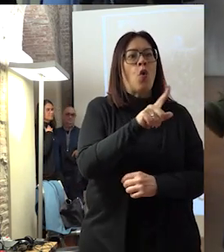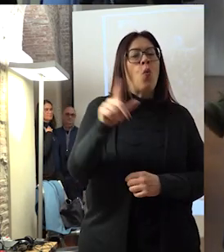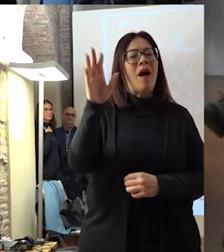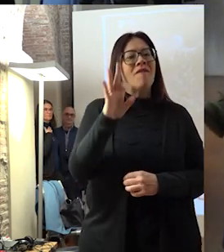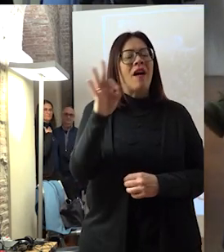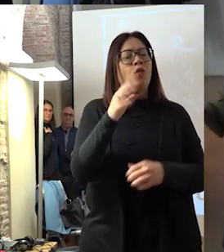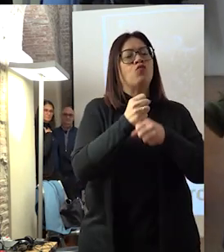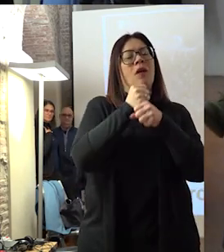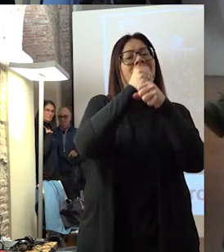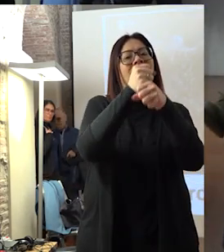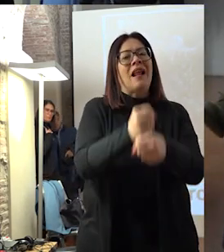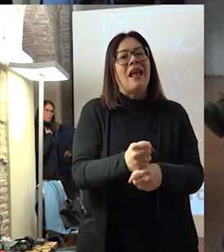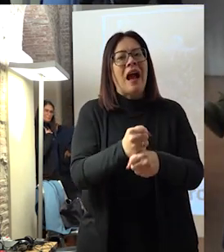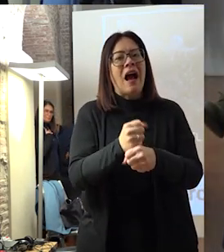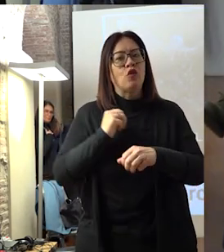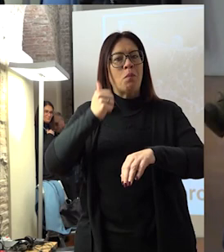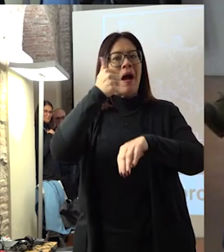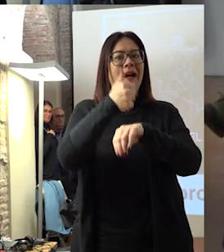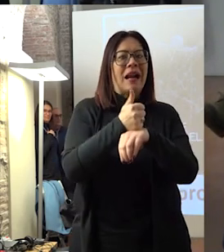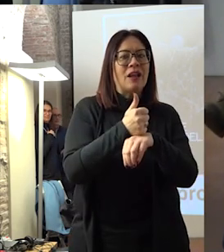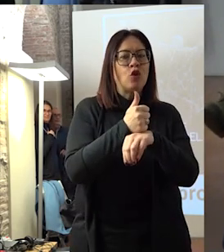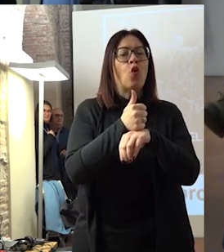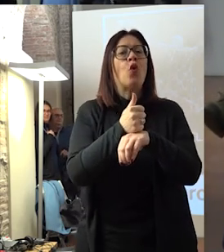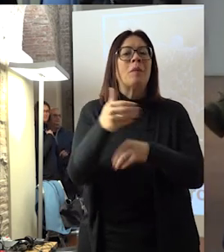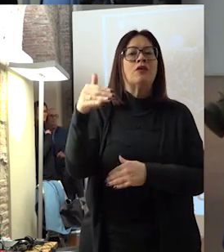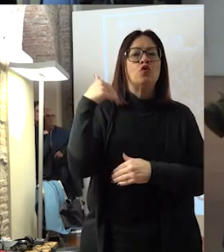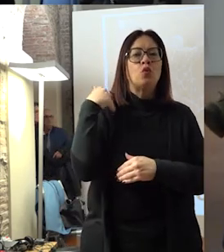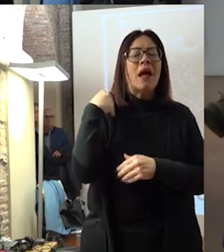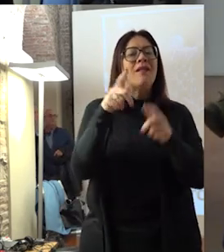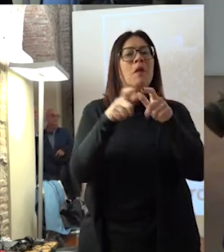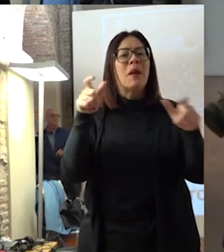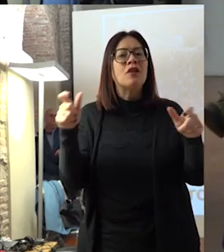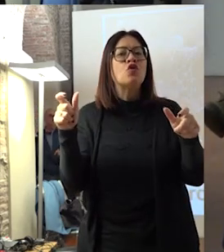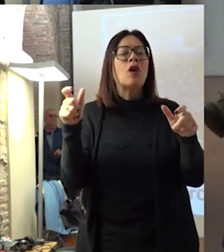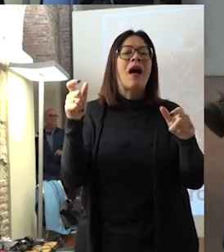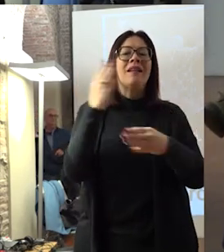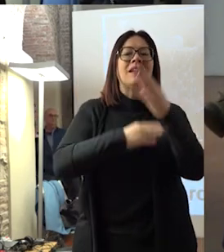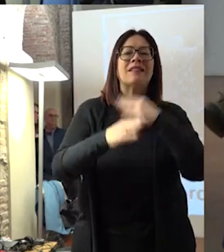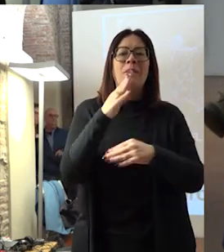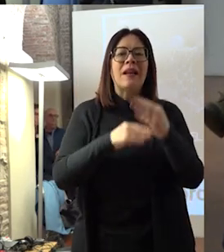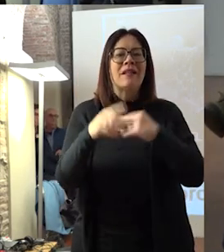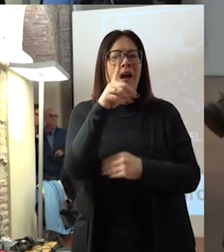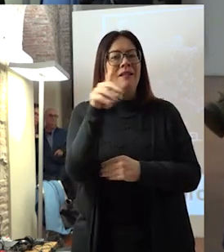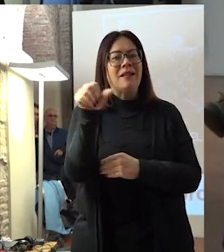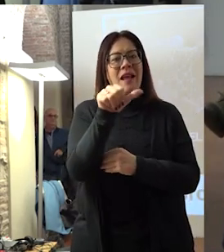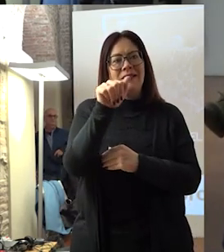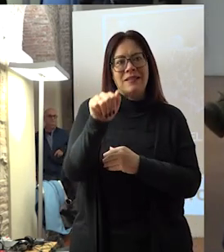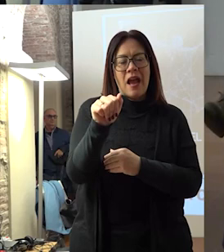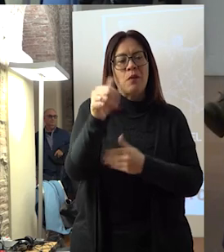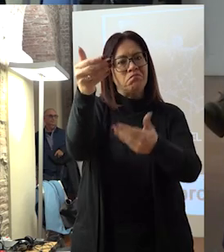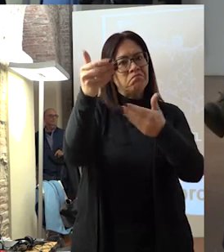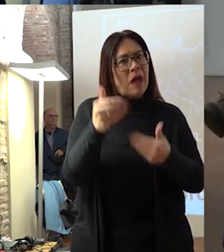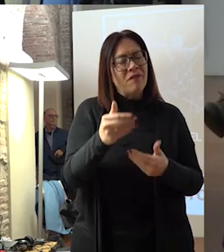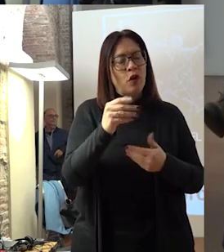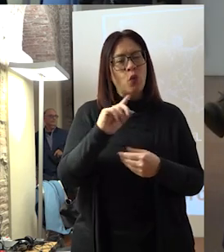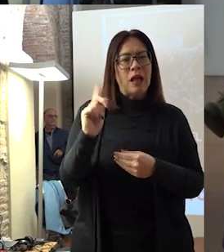per l'inclusione degli studenti e del personale con disabilità e disturbi specifici dell'apprendimento. Benvenuti a tutti